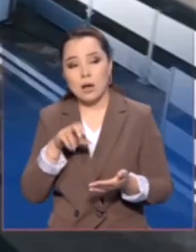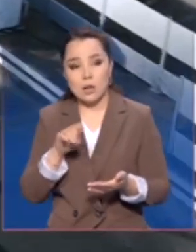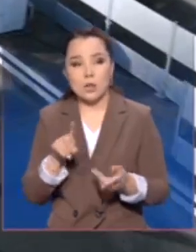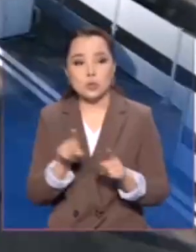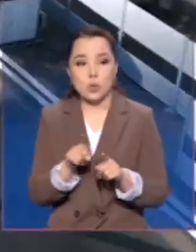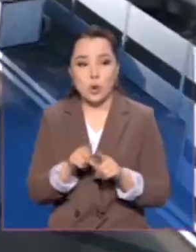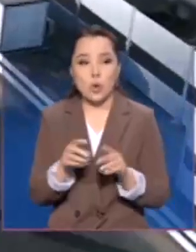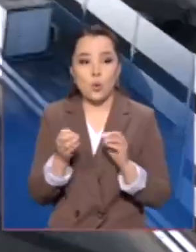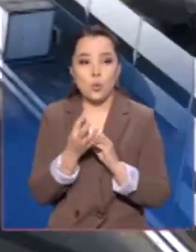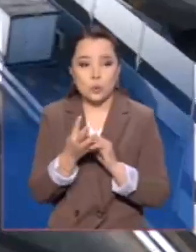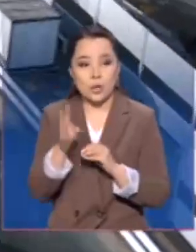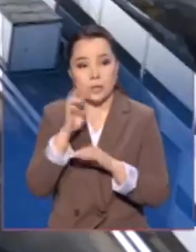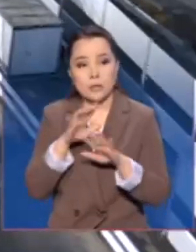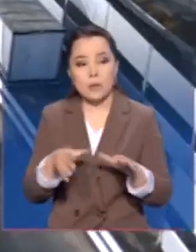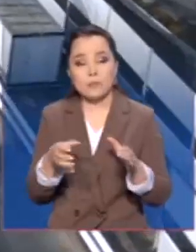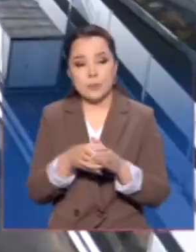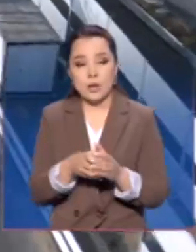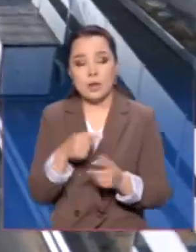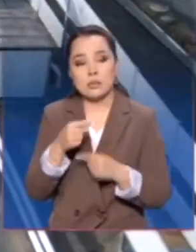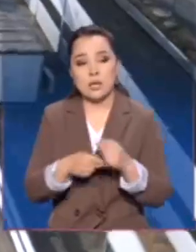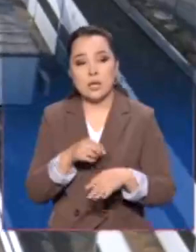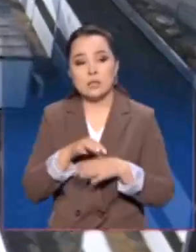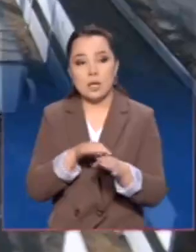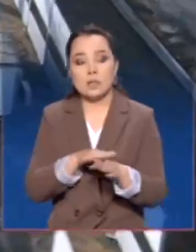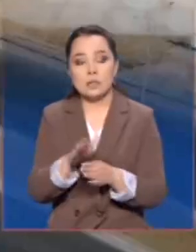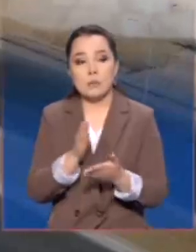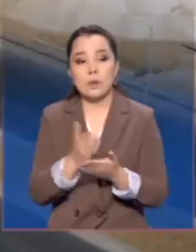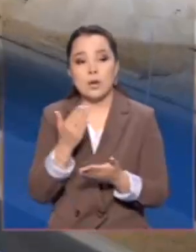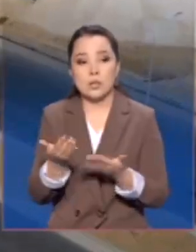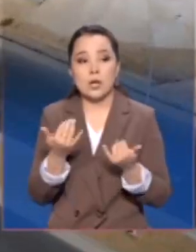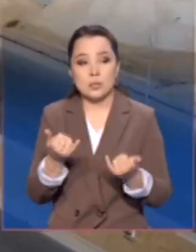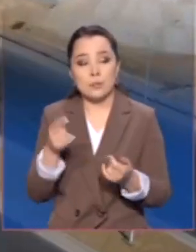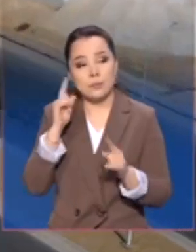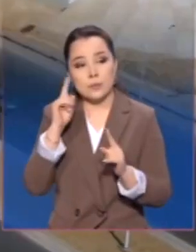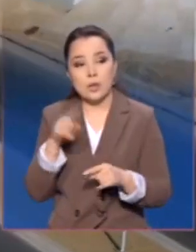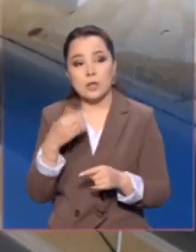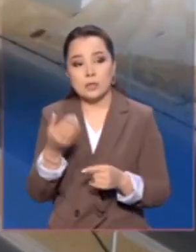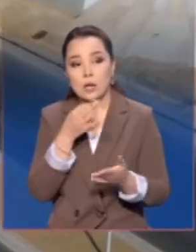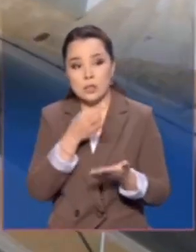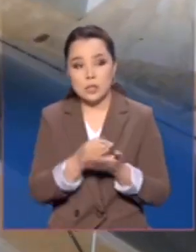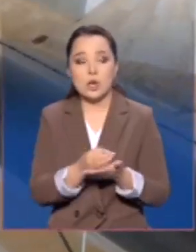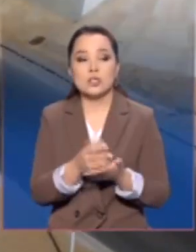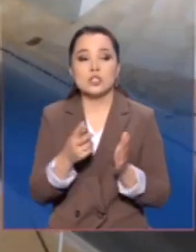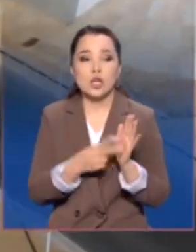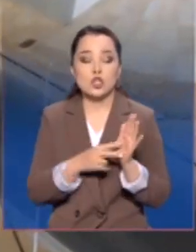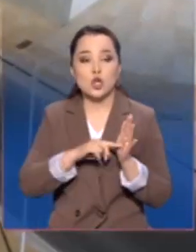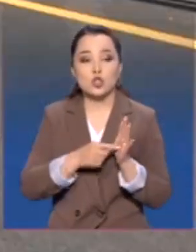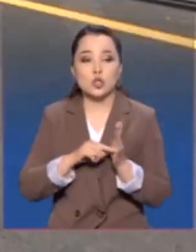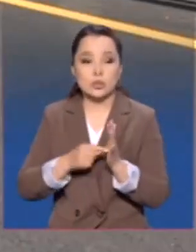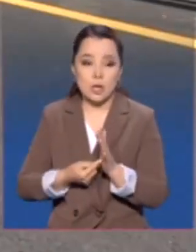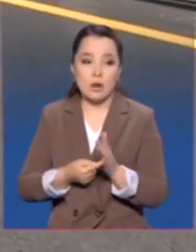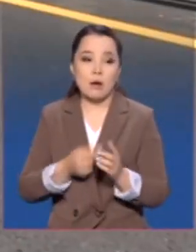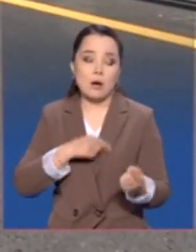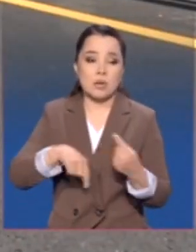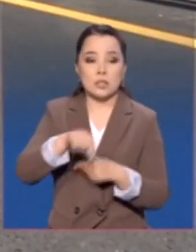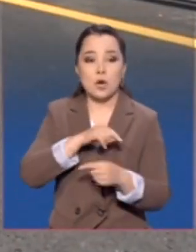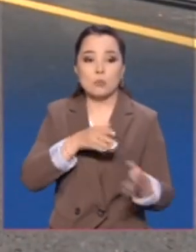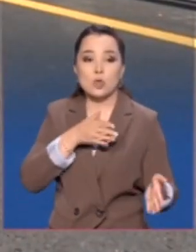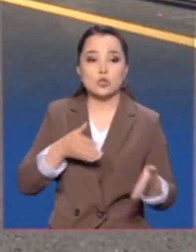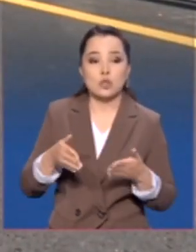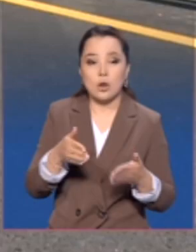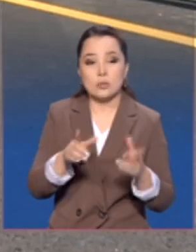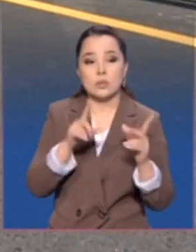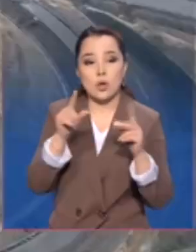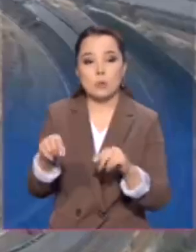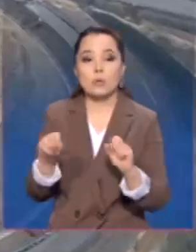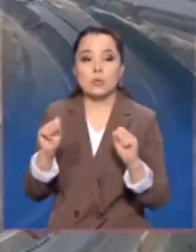қарасты 14 елді мекен арқылы өтеді. Бірақ олар белгіленген тек қана 7 нүктемен айналма жолға